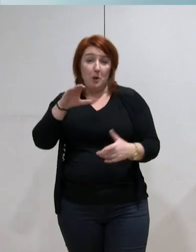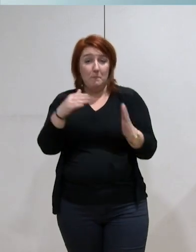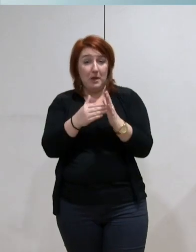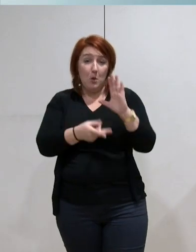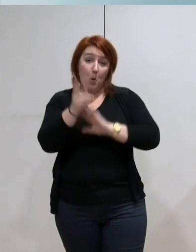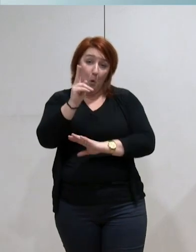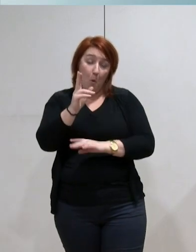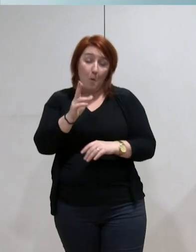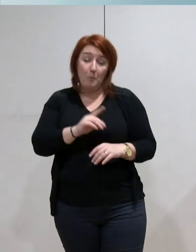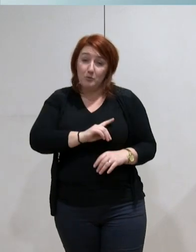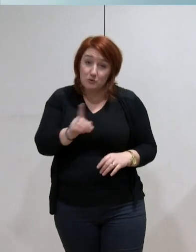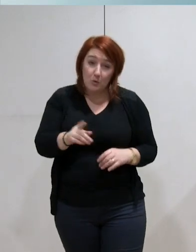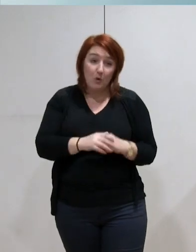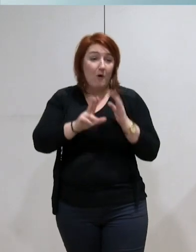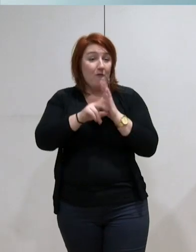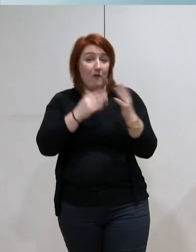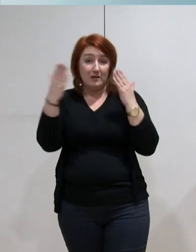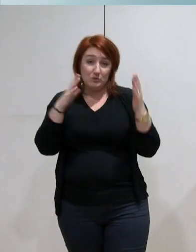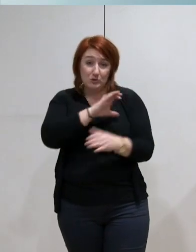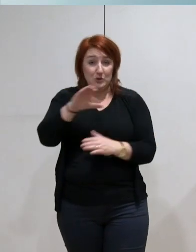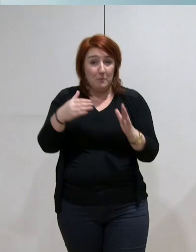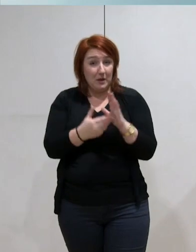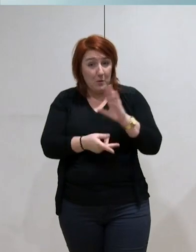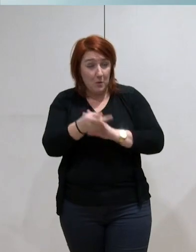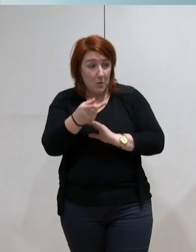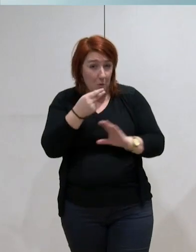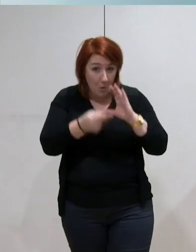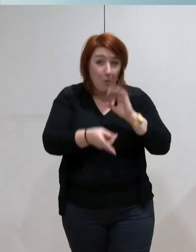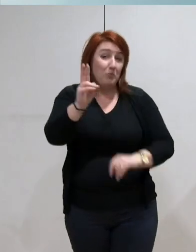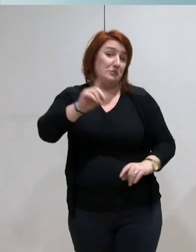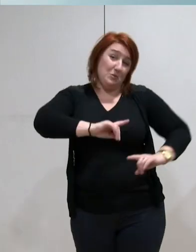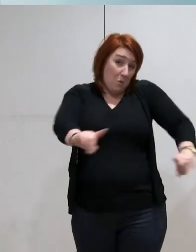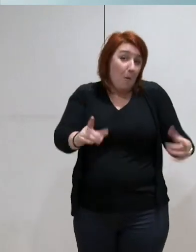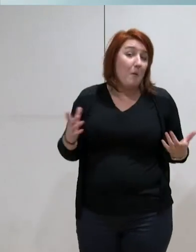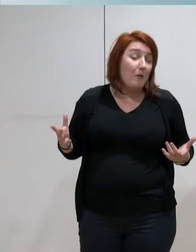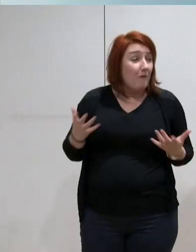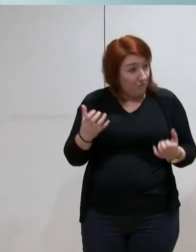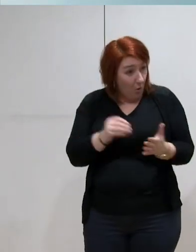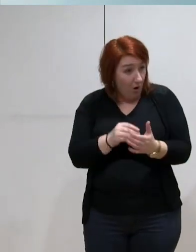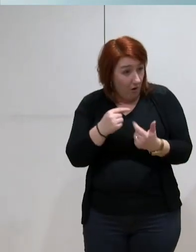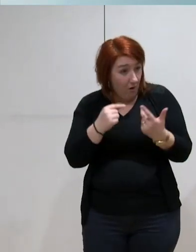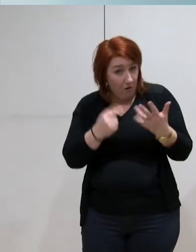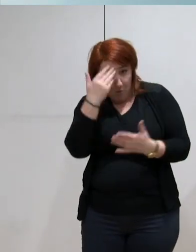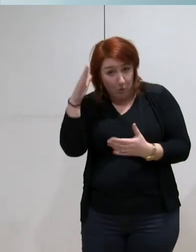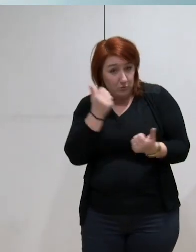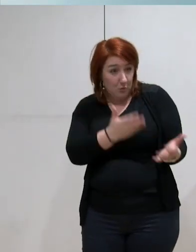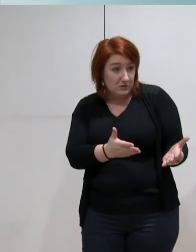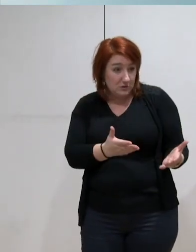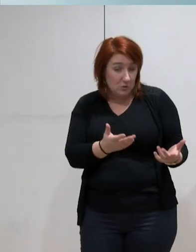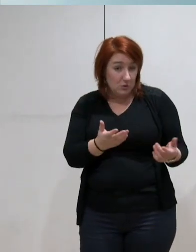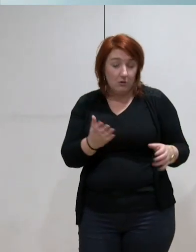la ligne for exposition de 100000 € vous en voulez encore d'autres je peux continuer alors oui ce qui est adéquat